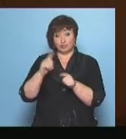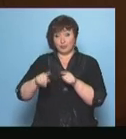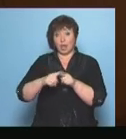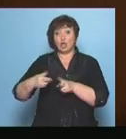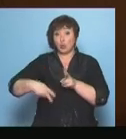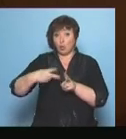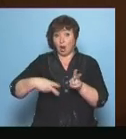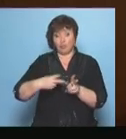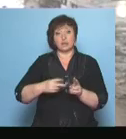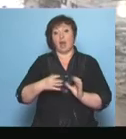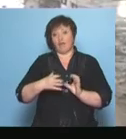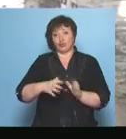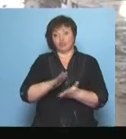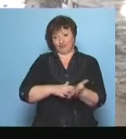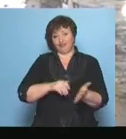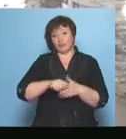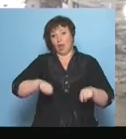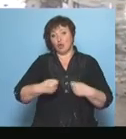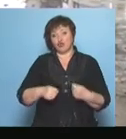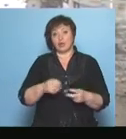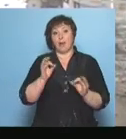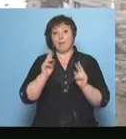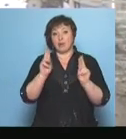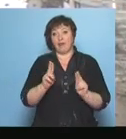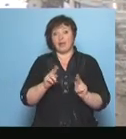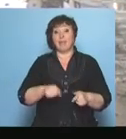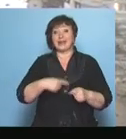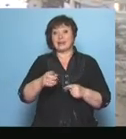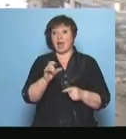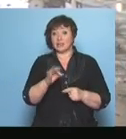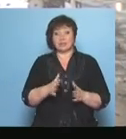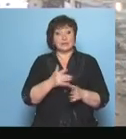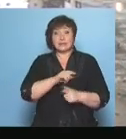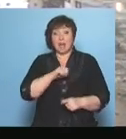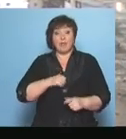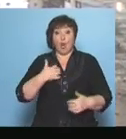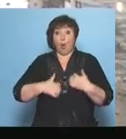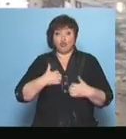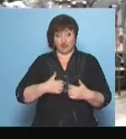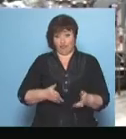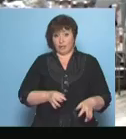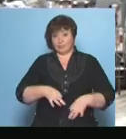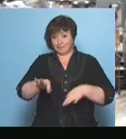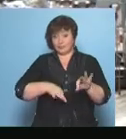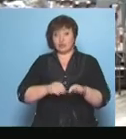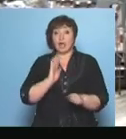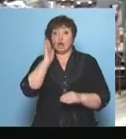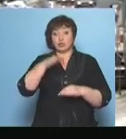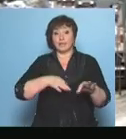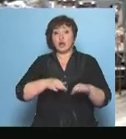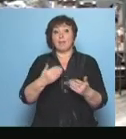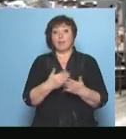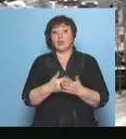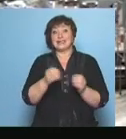автобуса нарушает правила. Переезд на Азино – один из самых оживленных в Ижевске. Здесь за сутки проезжает порядка